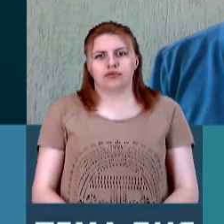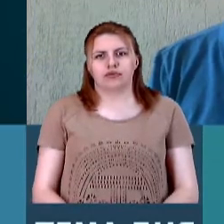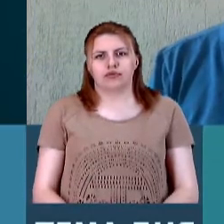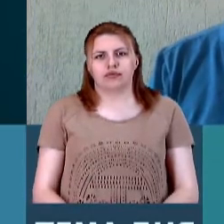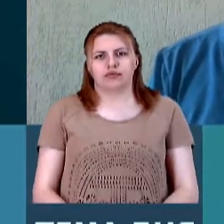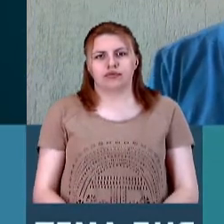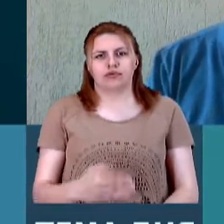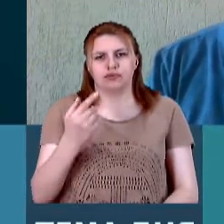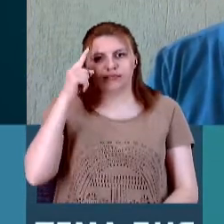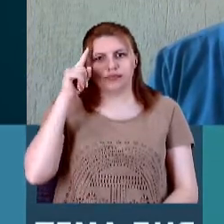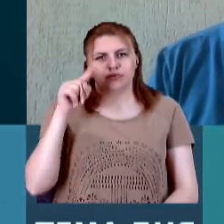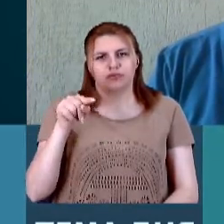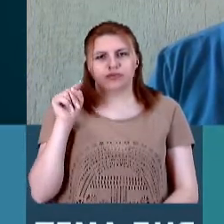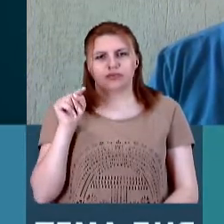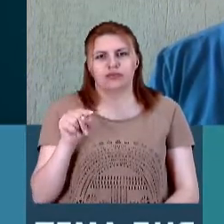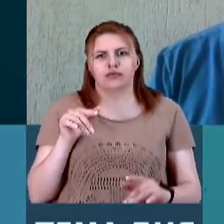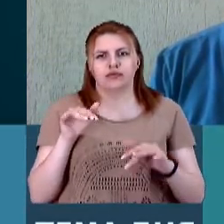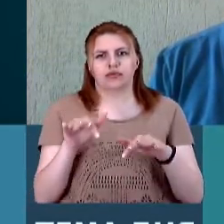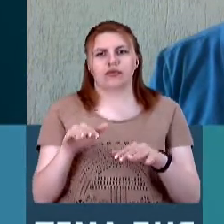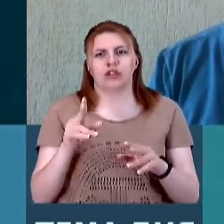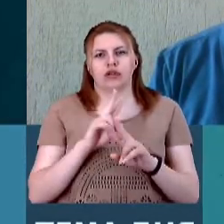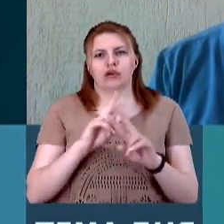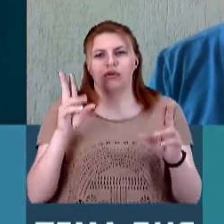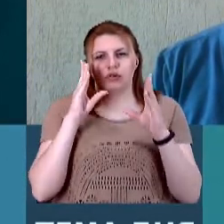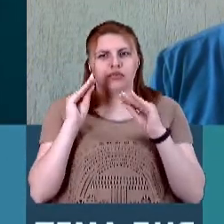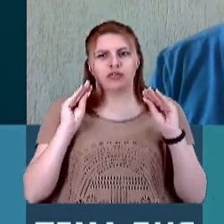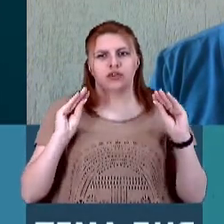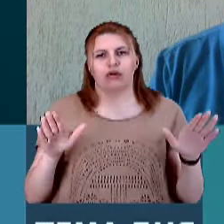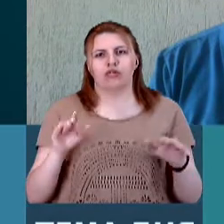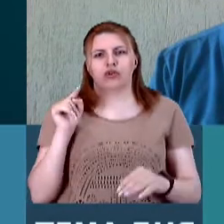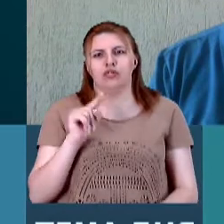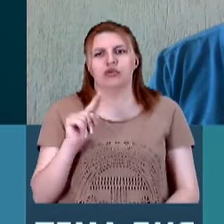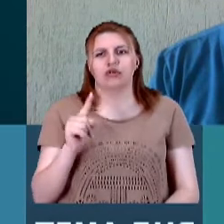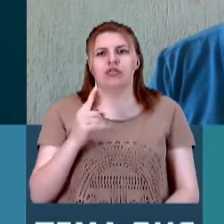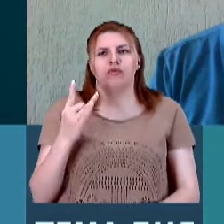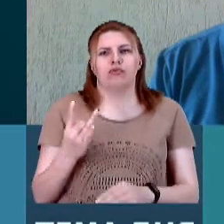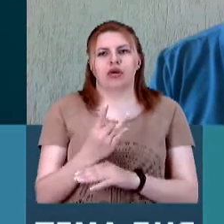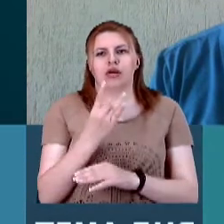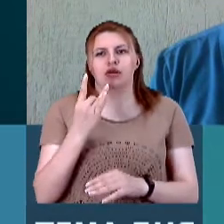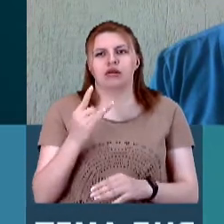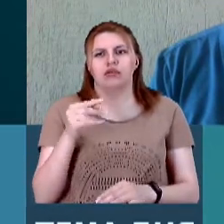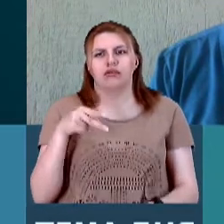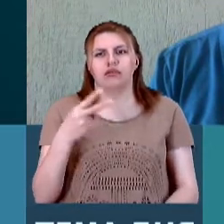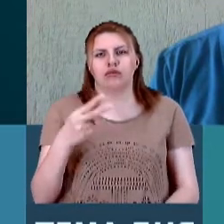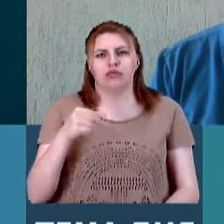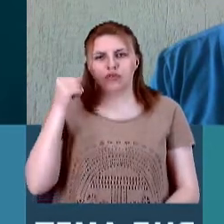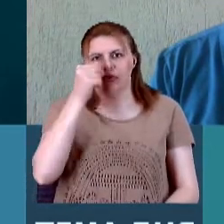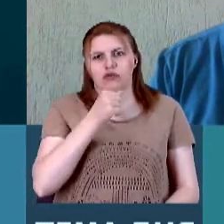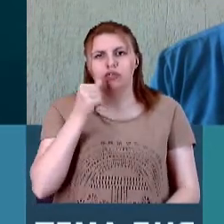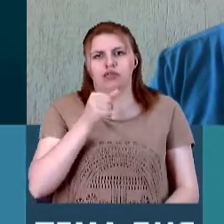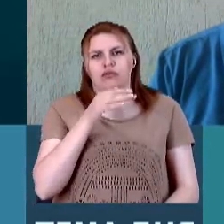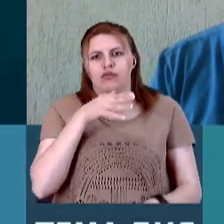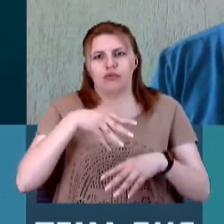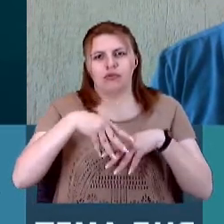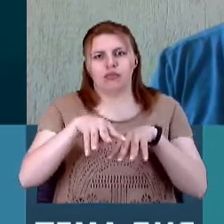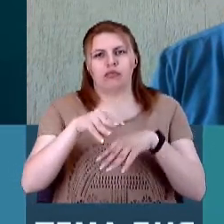тут справа в тім, що ніхто не звертає уваги на те, що вперше, саме в 2020 році, під час параду були продемонстровані